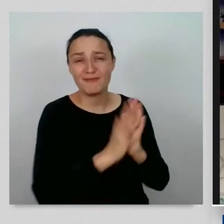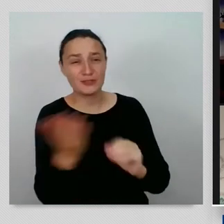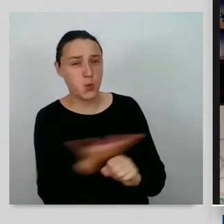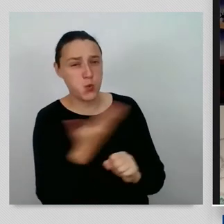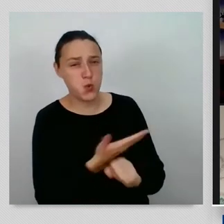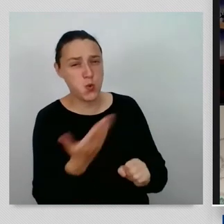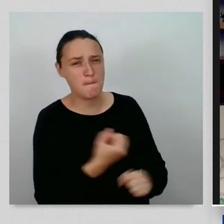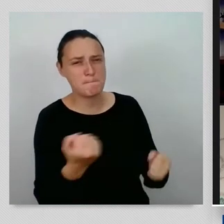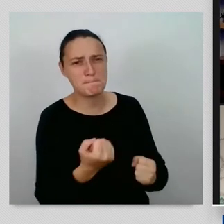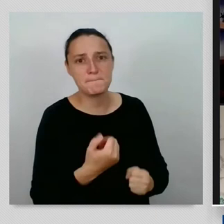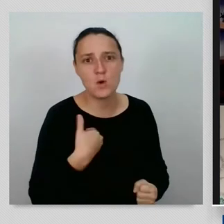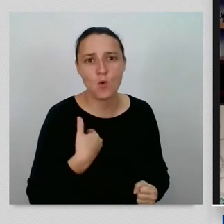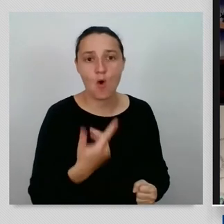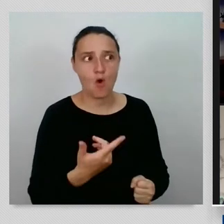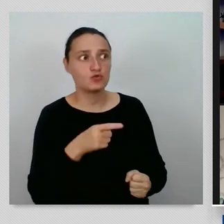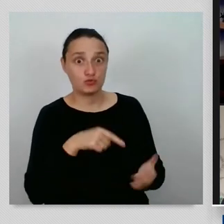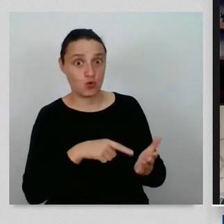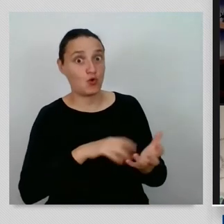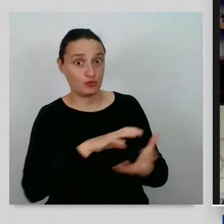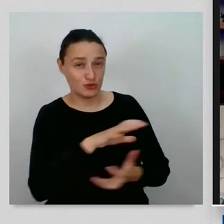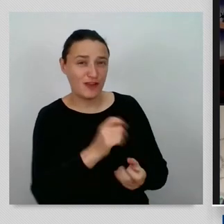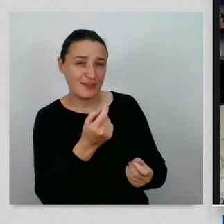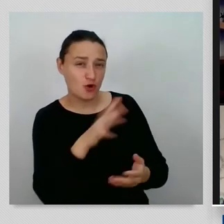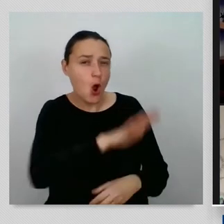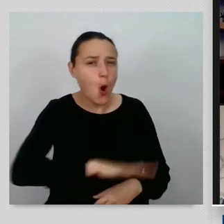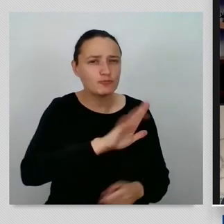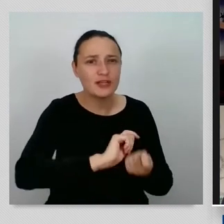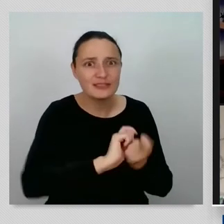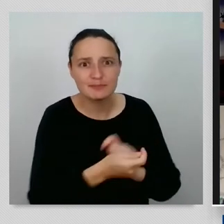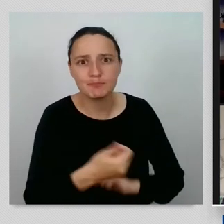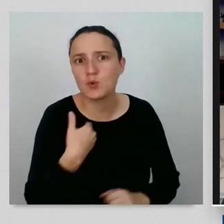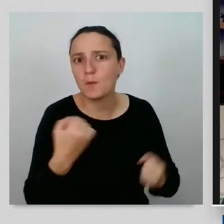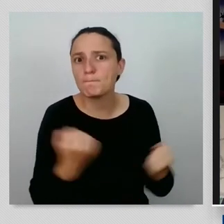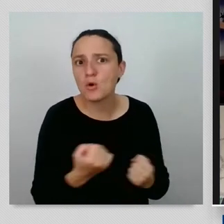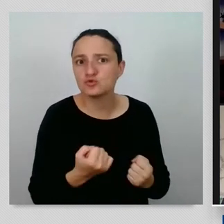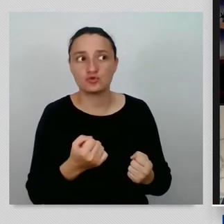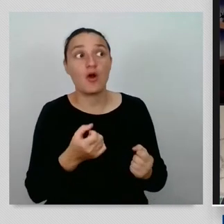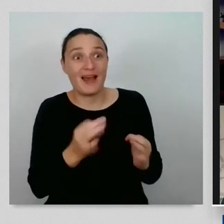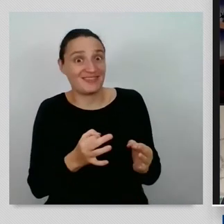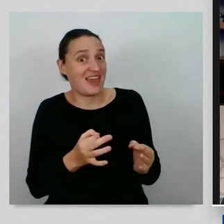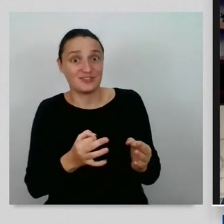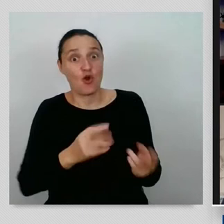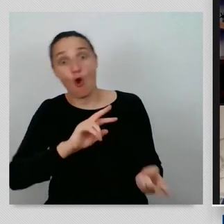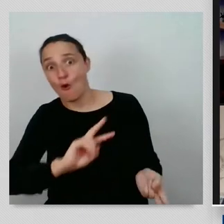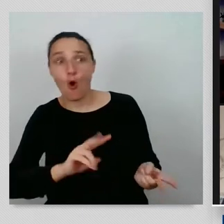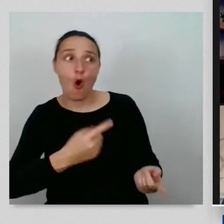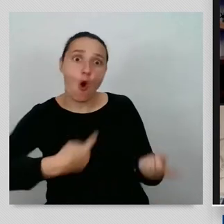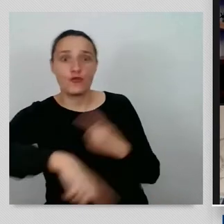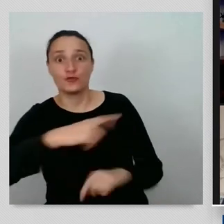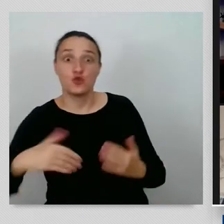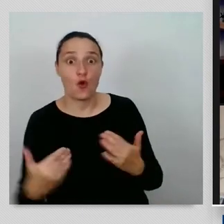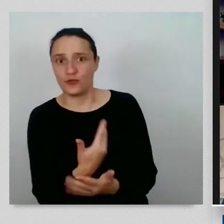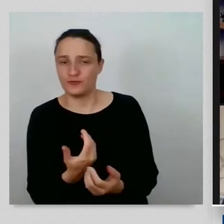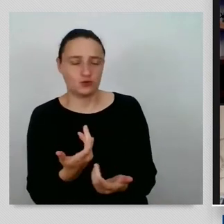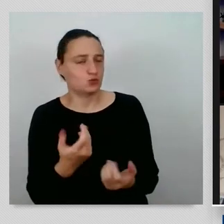lasów, to wtedy pewien krajobraz pewnego obszaru na świecie zmienił się w sposób bardzo trudny do odwrócenia. No ale kiedy mówimy